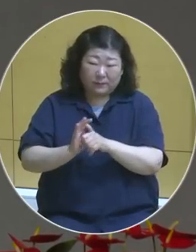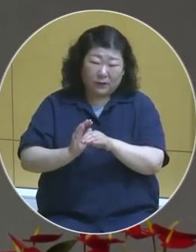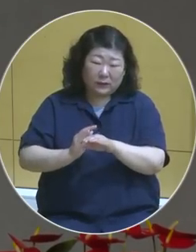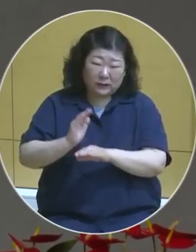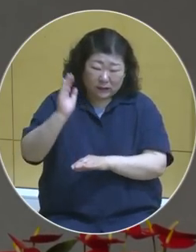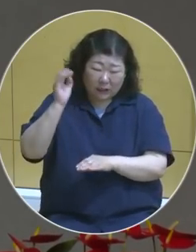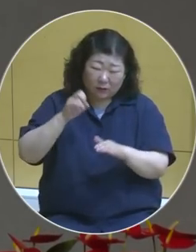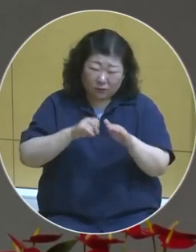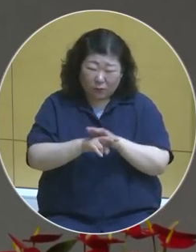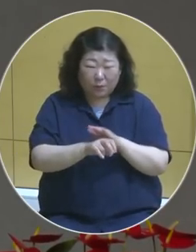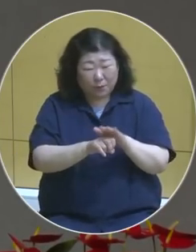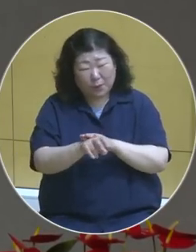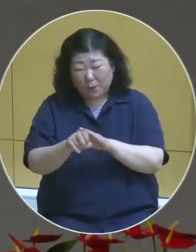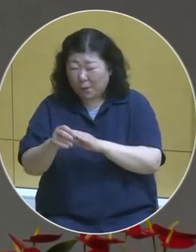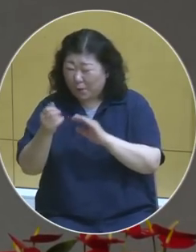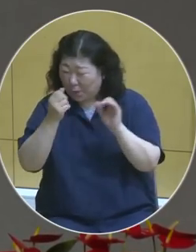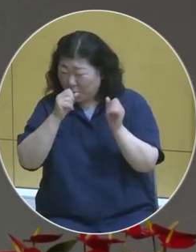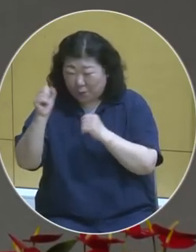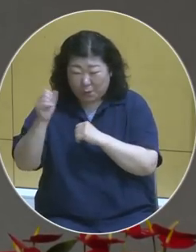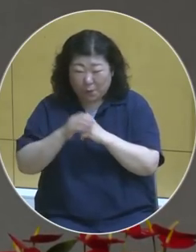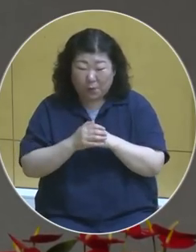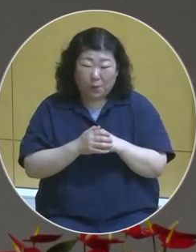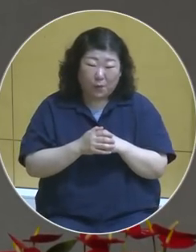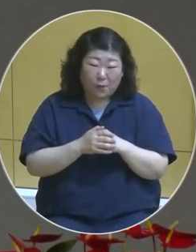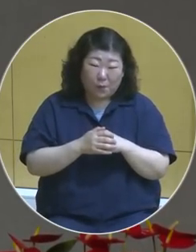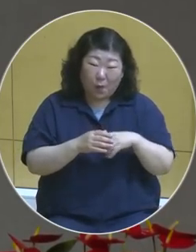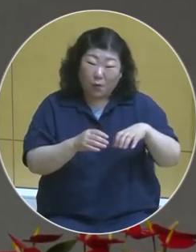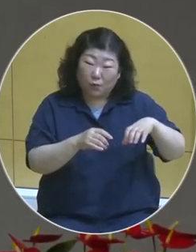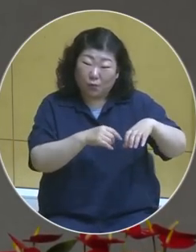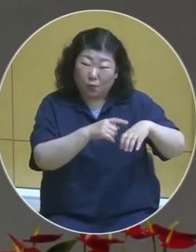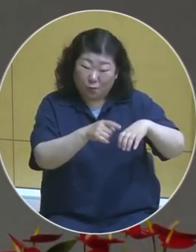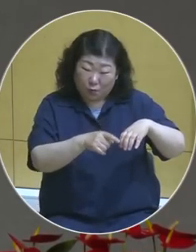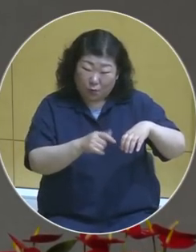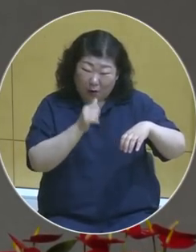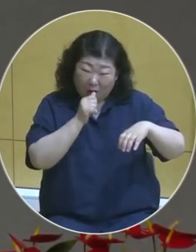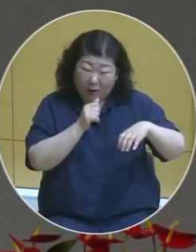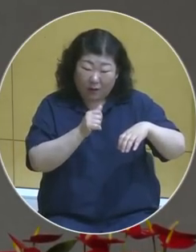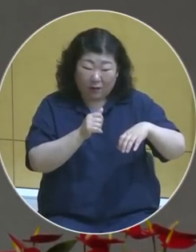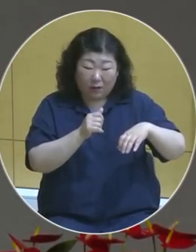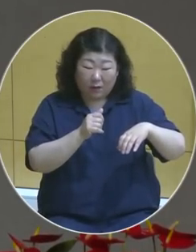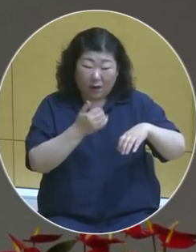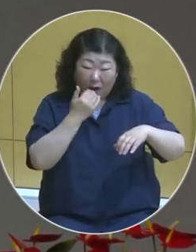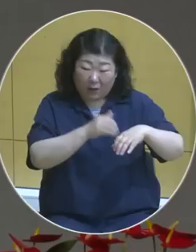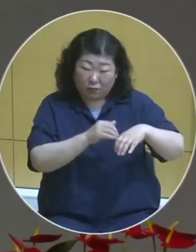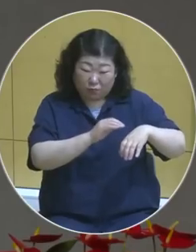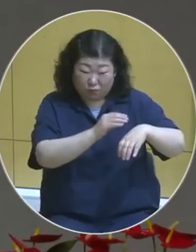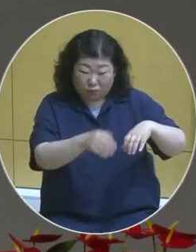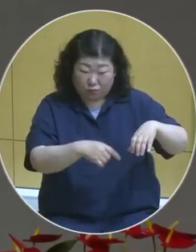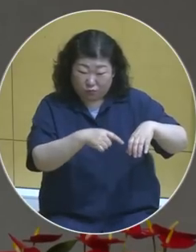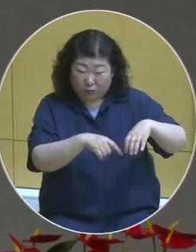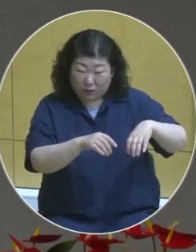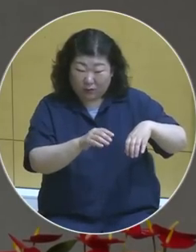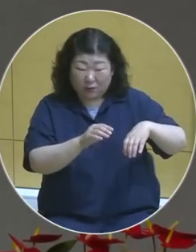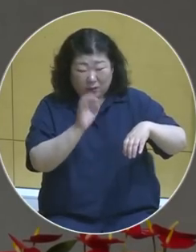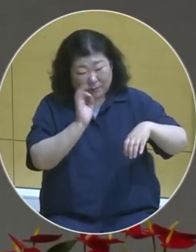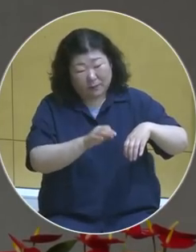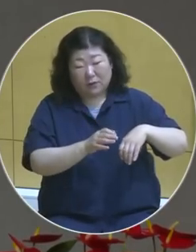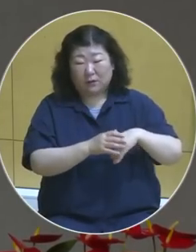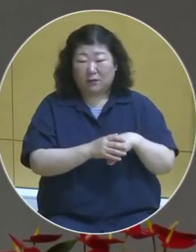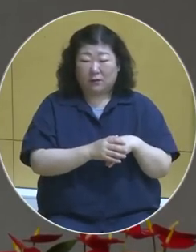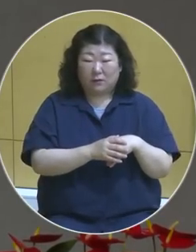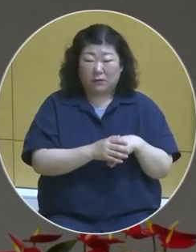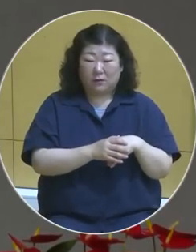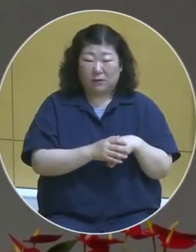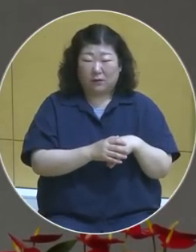데가 없어서 동굴 속에 숨어있던 다윗에게 무슨 희망이 있었겠습니까? 57편 보니까 거기 나오는 단어들을 보니까